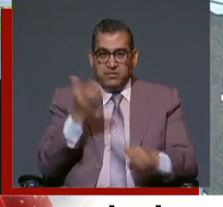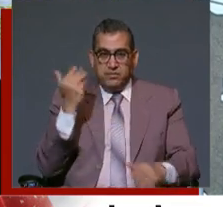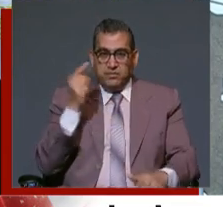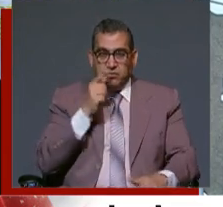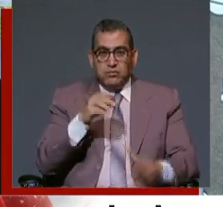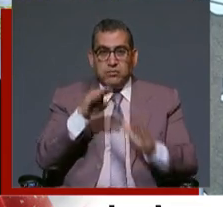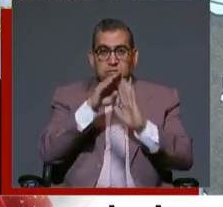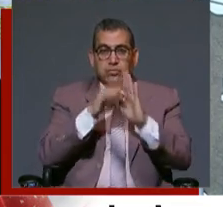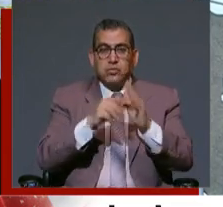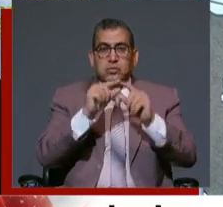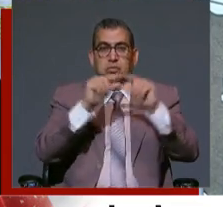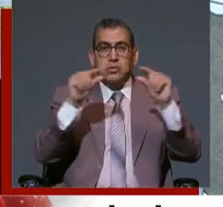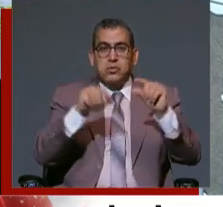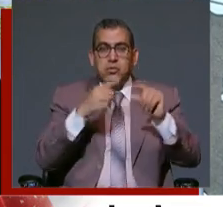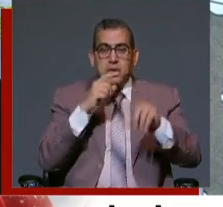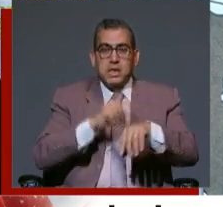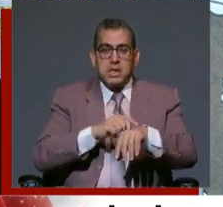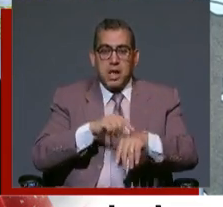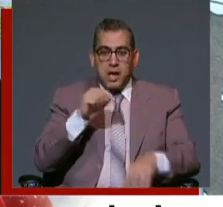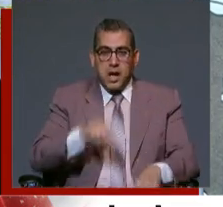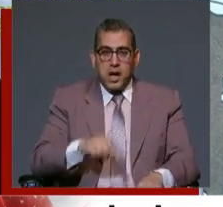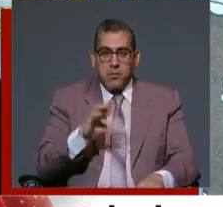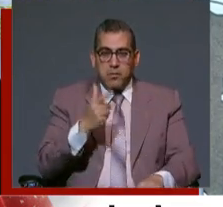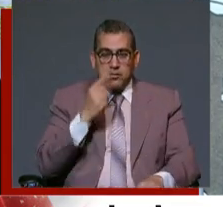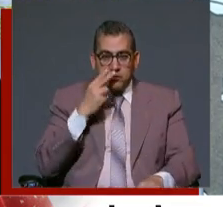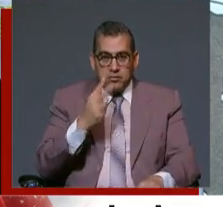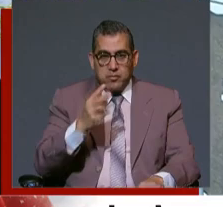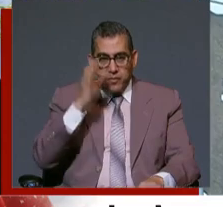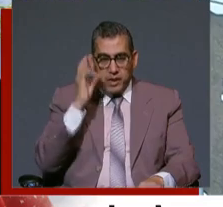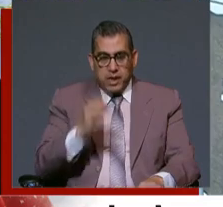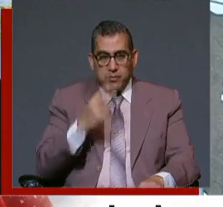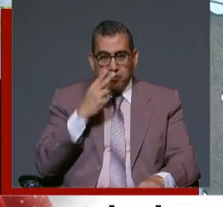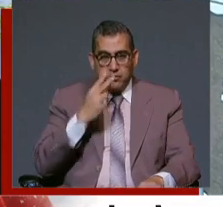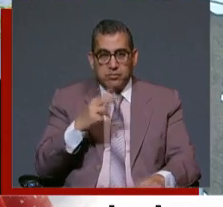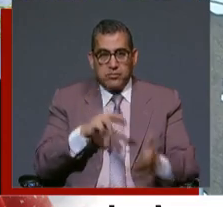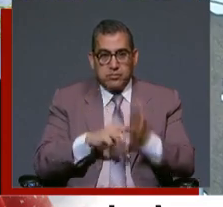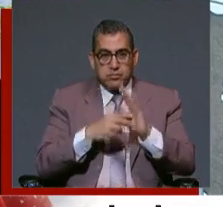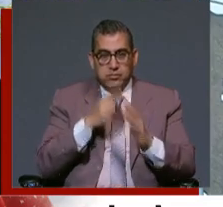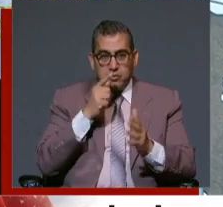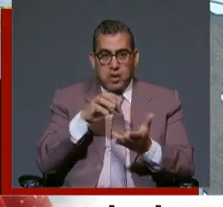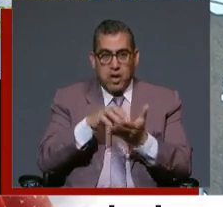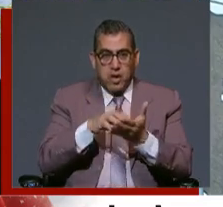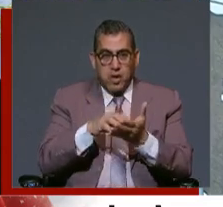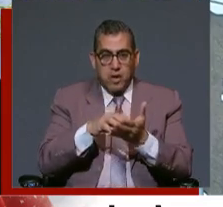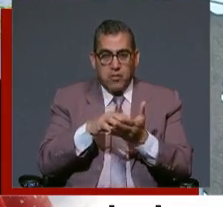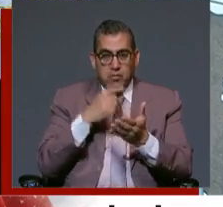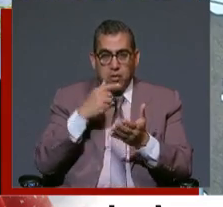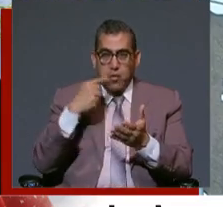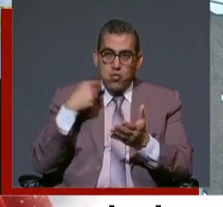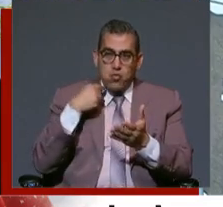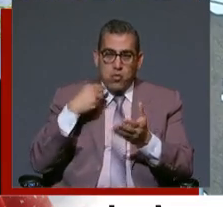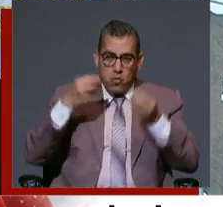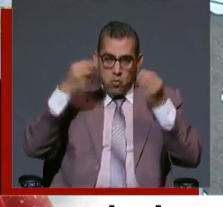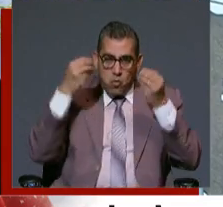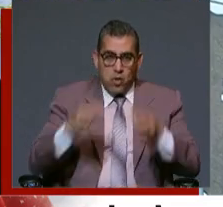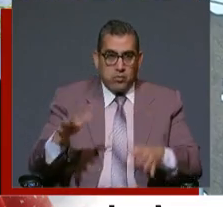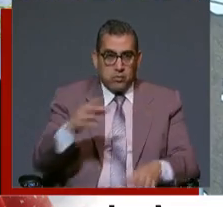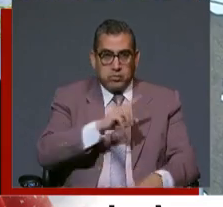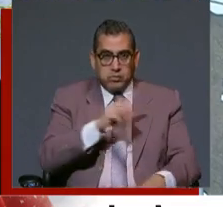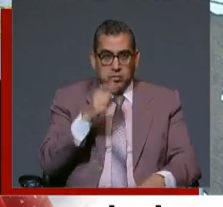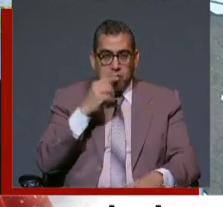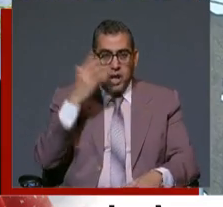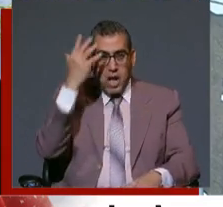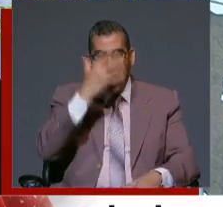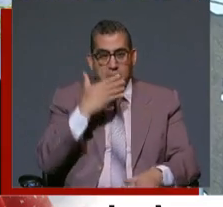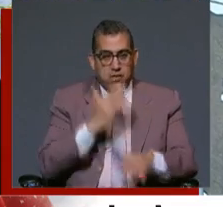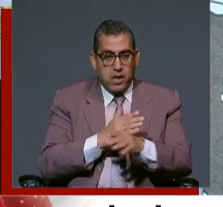موضوع الساعة بشكل لافت للنظر. فالأضرار الناجمة عن أثار تغير المناخ مدمرة، ولا سيما في القارة